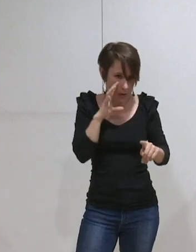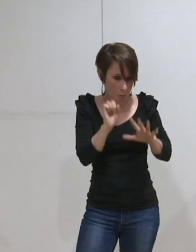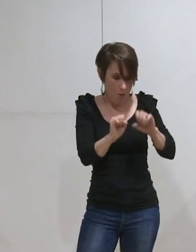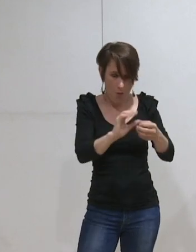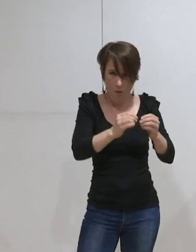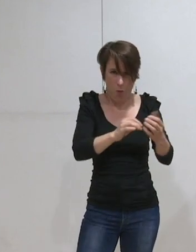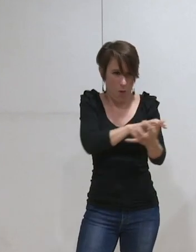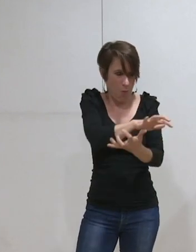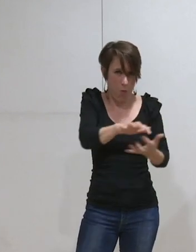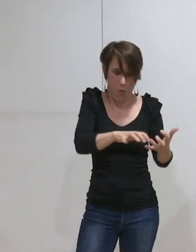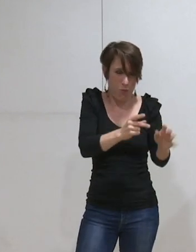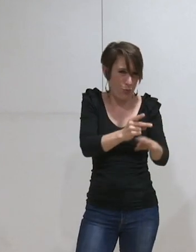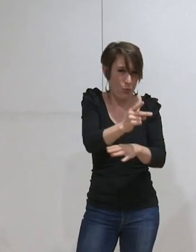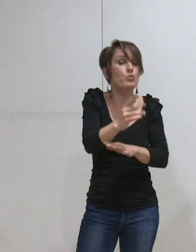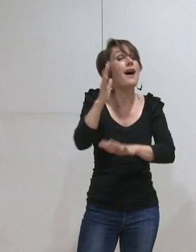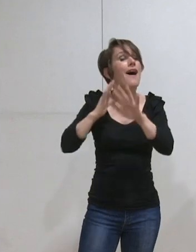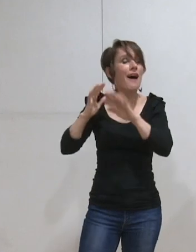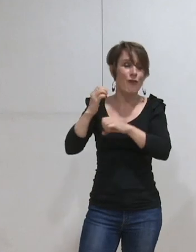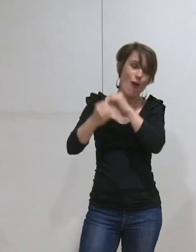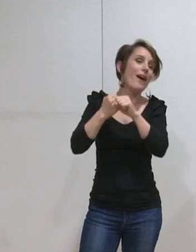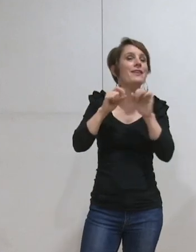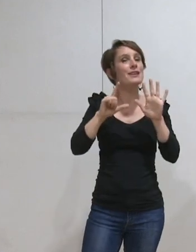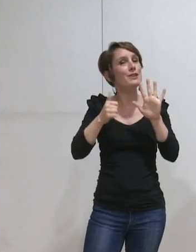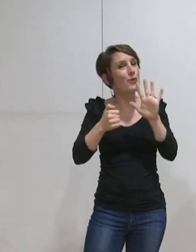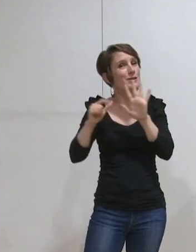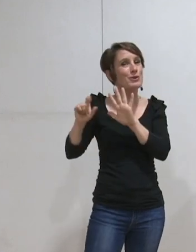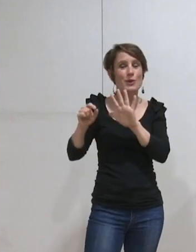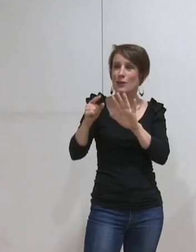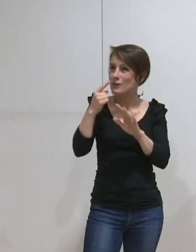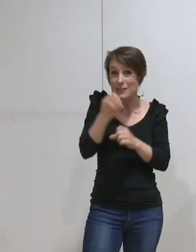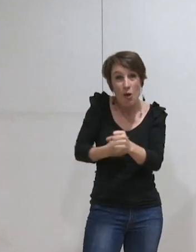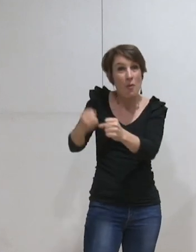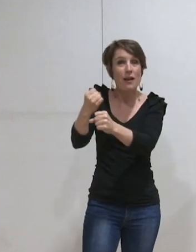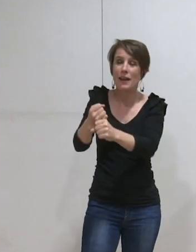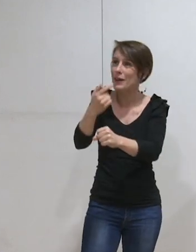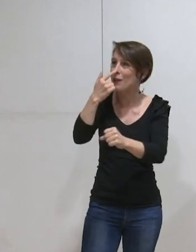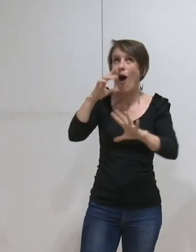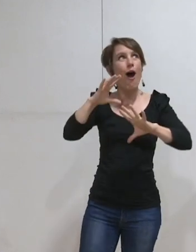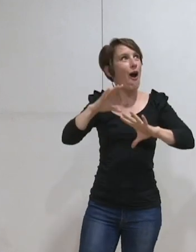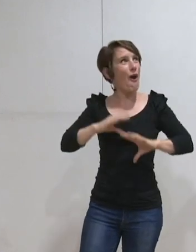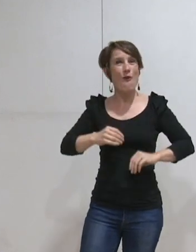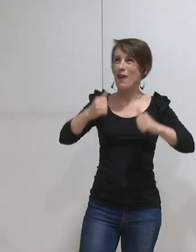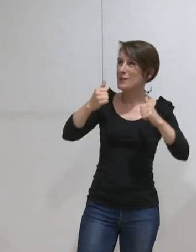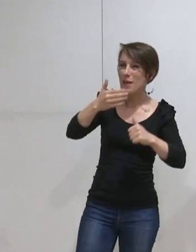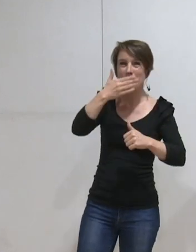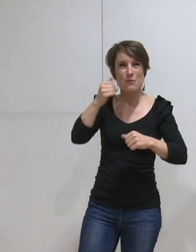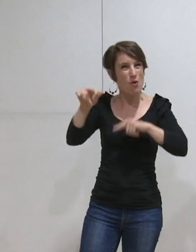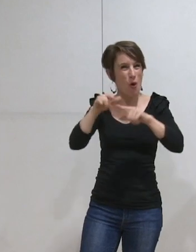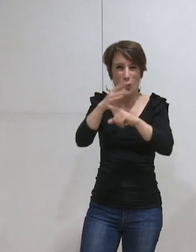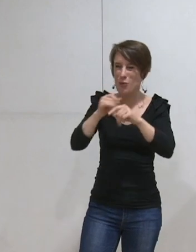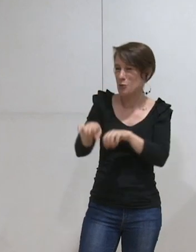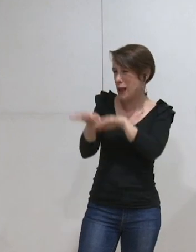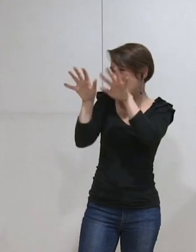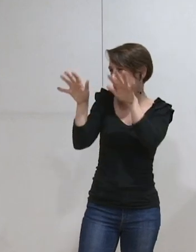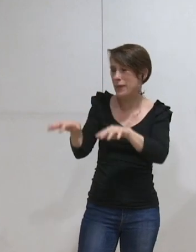social été dans les années 60 et 70 une amélioration euh de vie conséquente pour l'ensemble des des Françaises et des Français qu' a permis